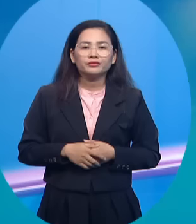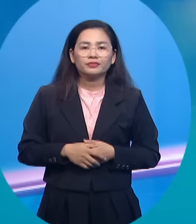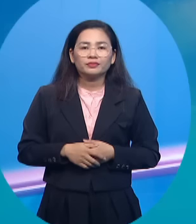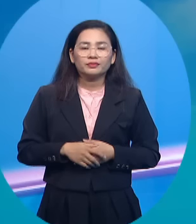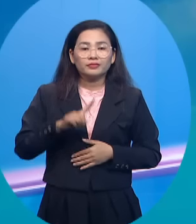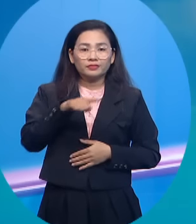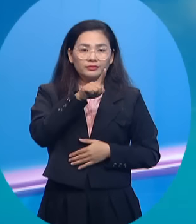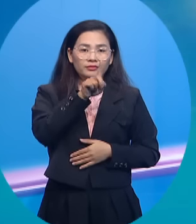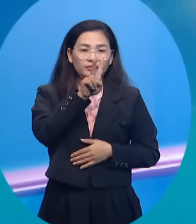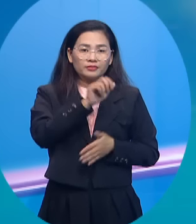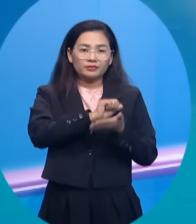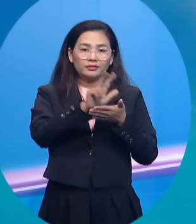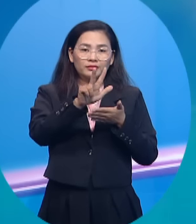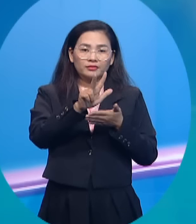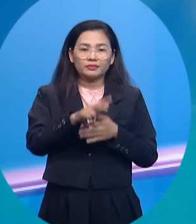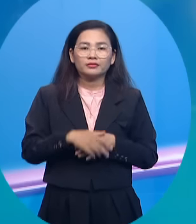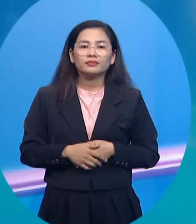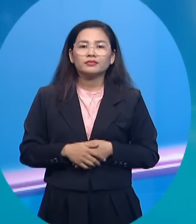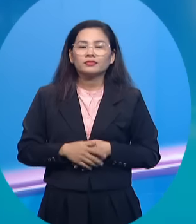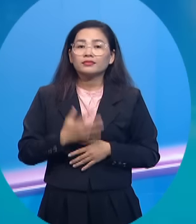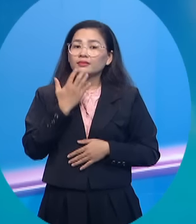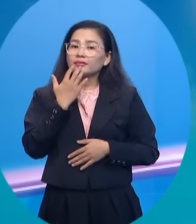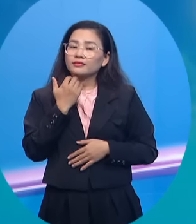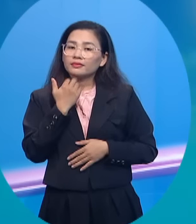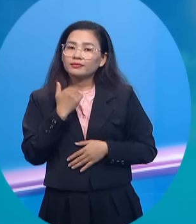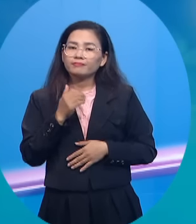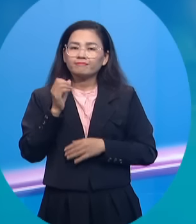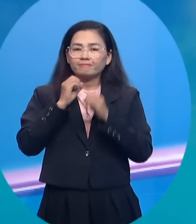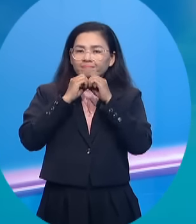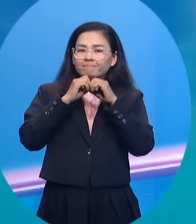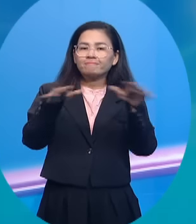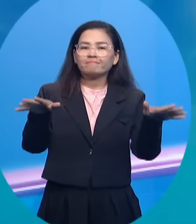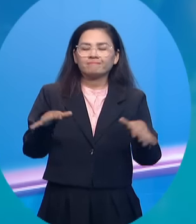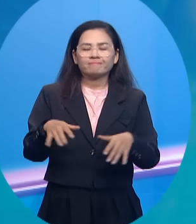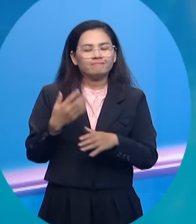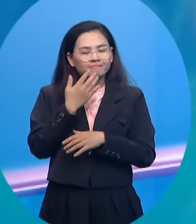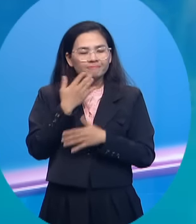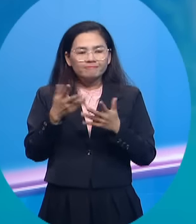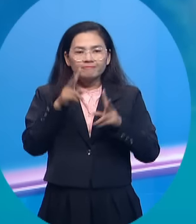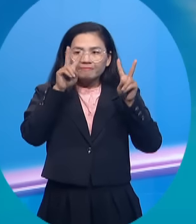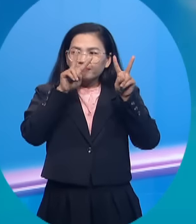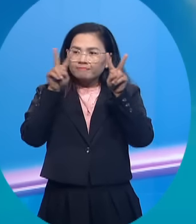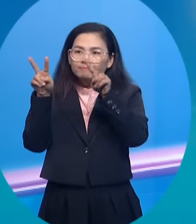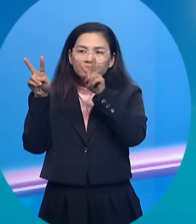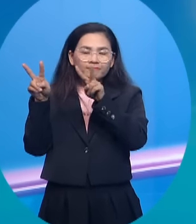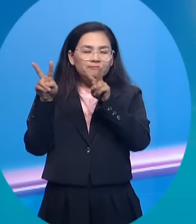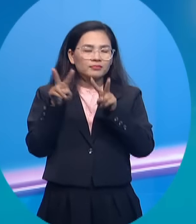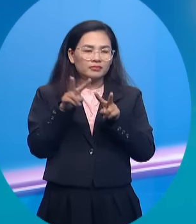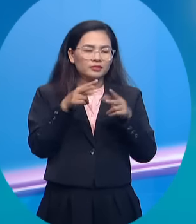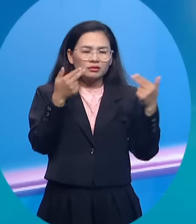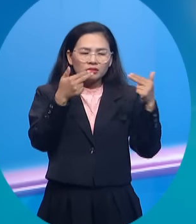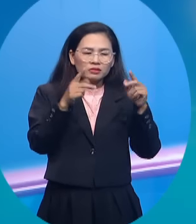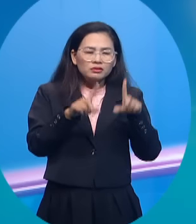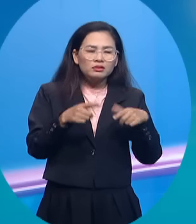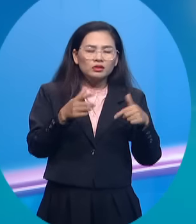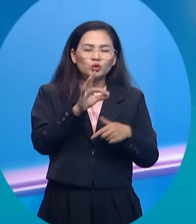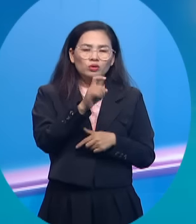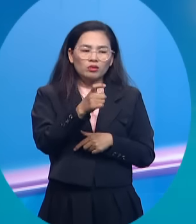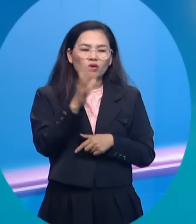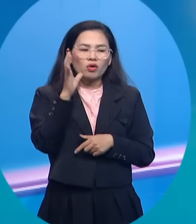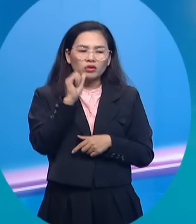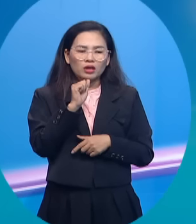Cũng trong ngày 12 tháng 8, người phát ngôn lực lượng phòng vệ Israel cho biết nước này đang quan sát những diễn biến tại khu vực Trung Đông, đặc biệt liên quan đến khả